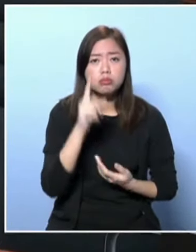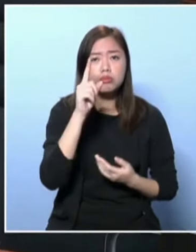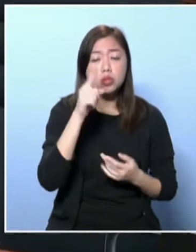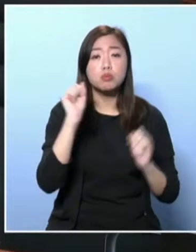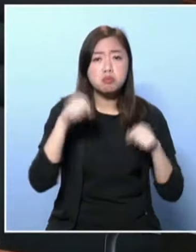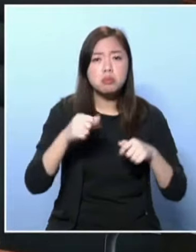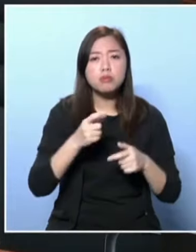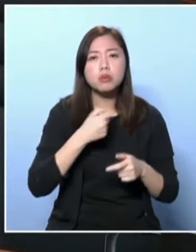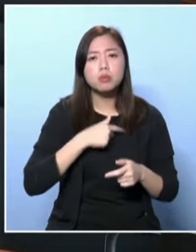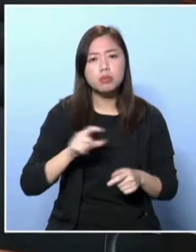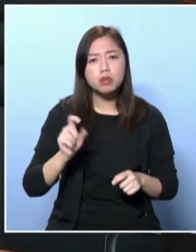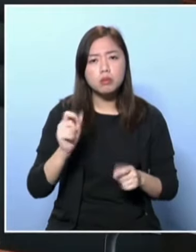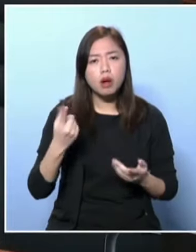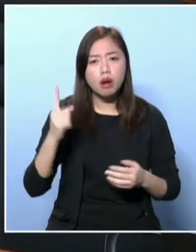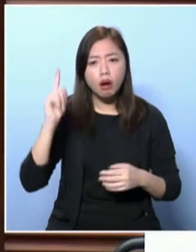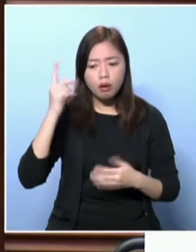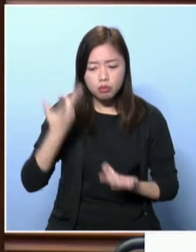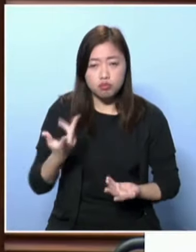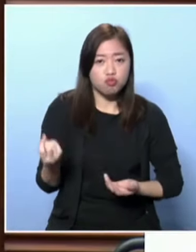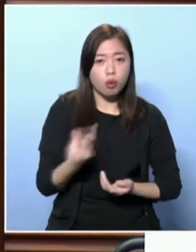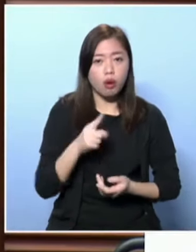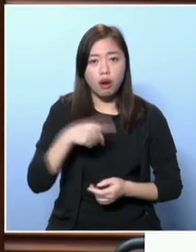金？